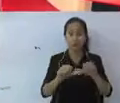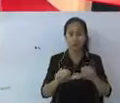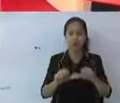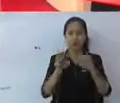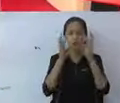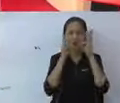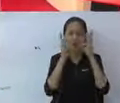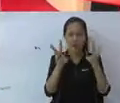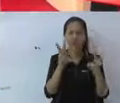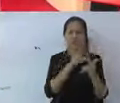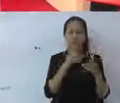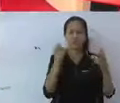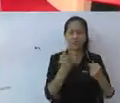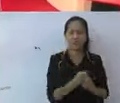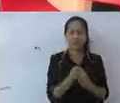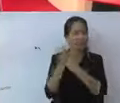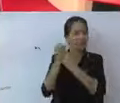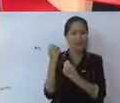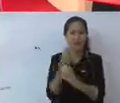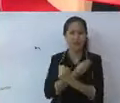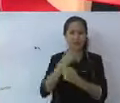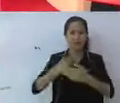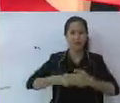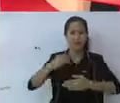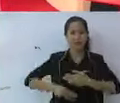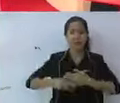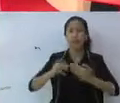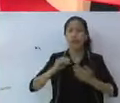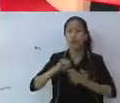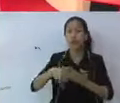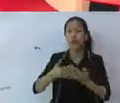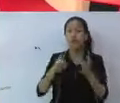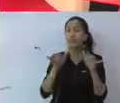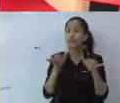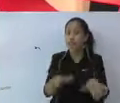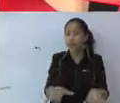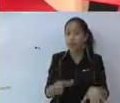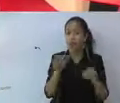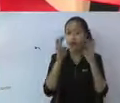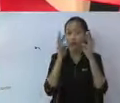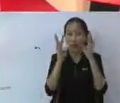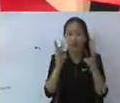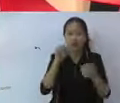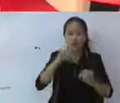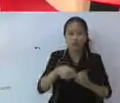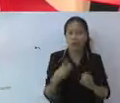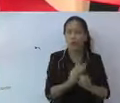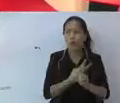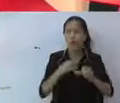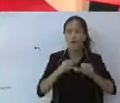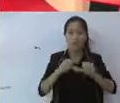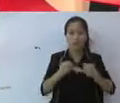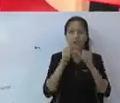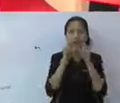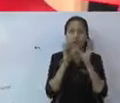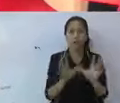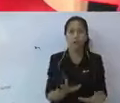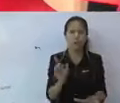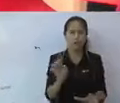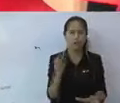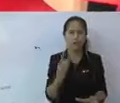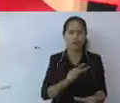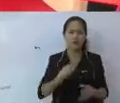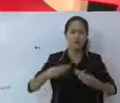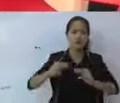in lamang po, mga kapatid, upang tayo po ay ma-bless sa mga bago nating matututunan ngayong araw po na ito. Alright, hindi ko na po papatagalin